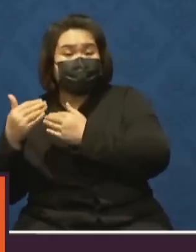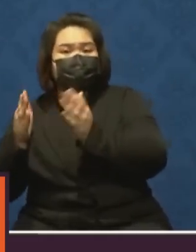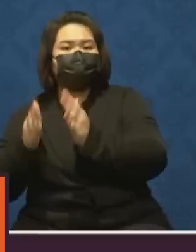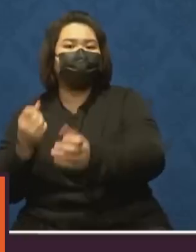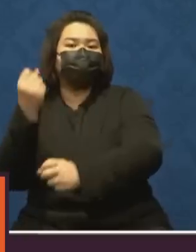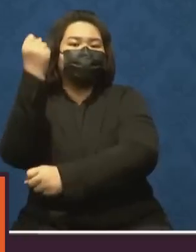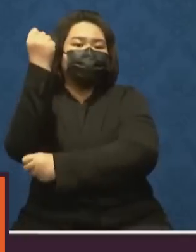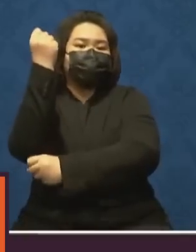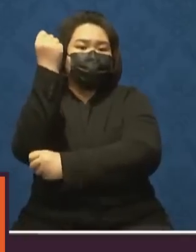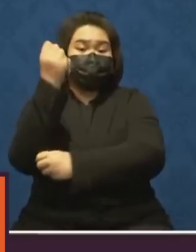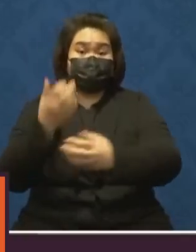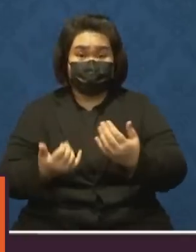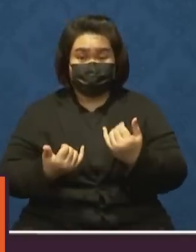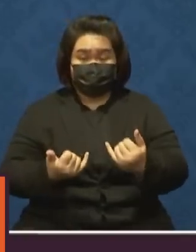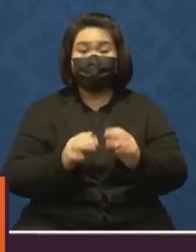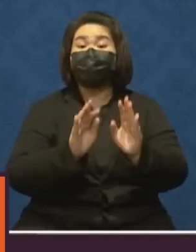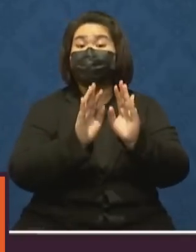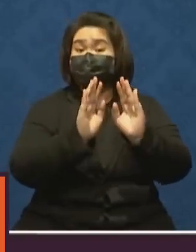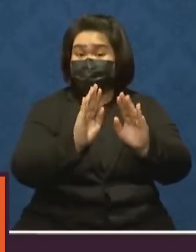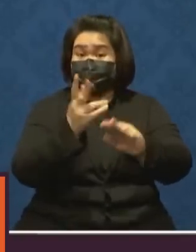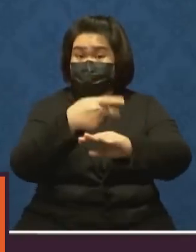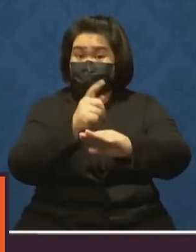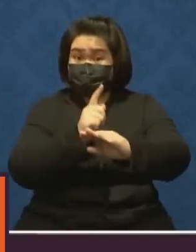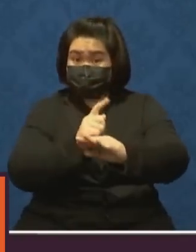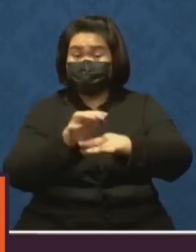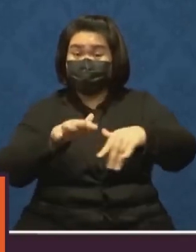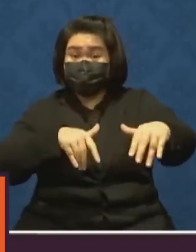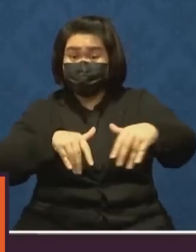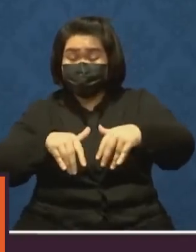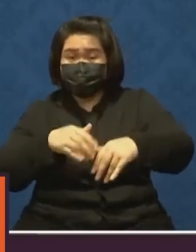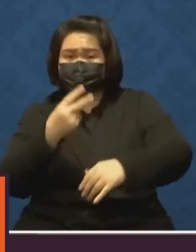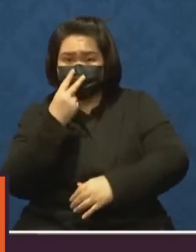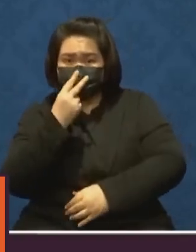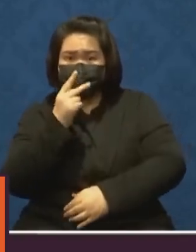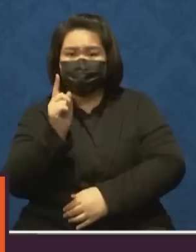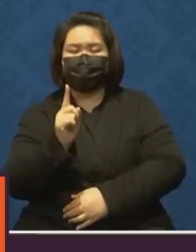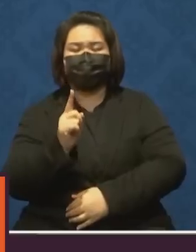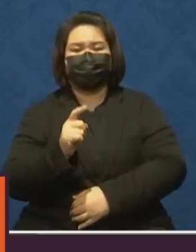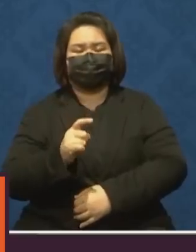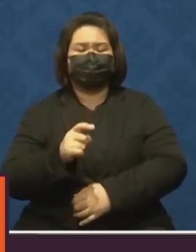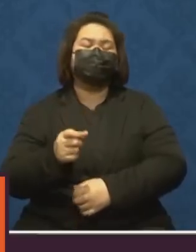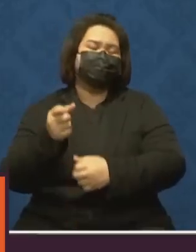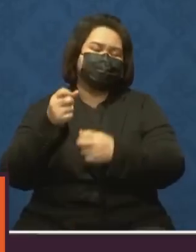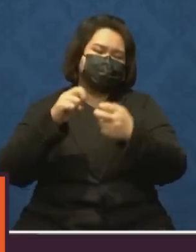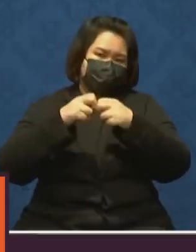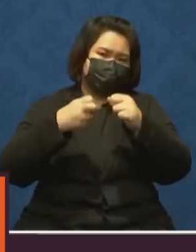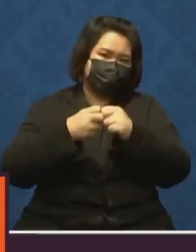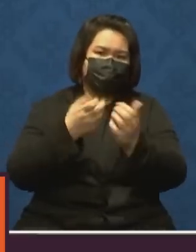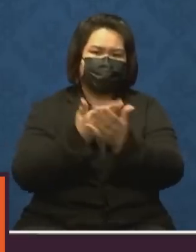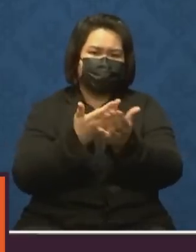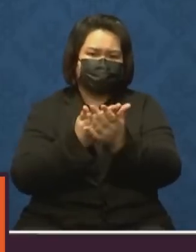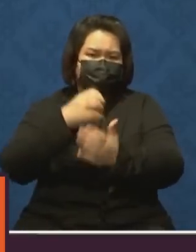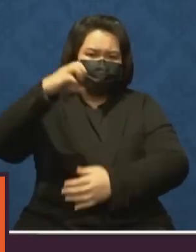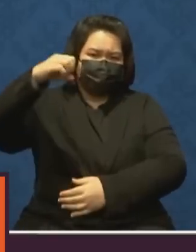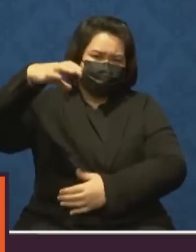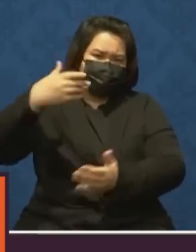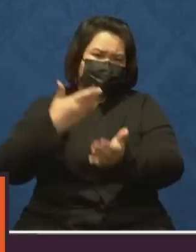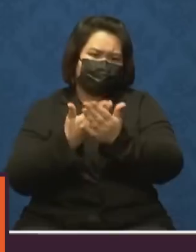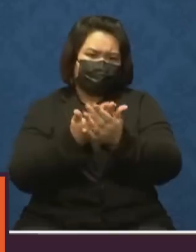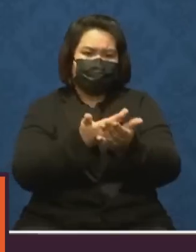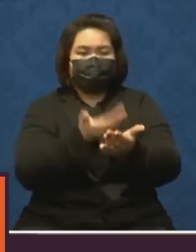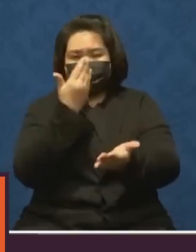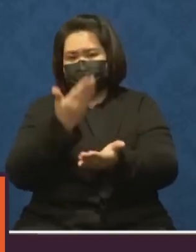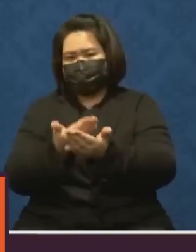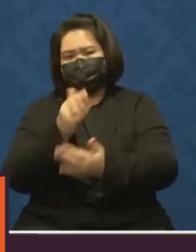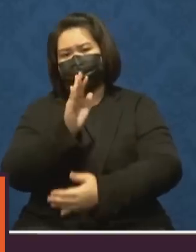ผมตองฝากทานพธาน เปพี่น้ประชาชนให้ช่วยกนกฐดันคัค้าน ขa boon kavel cashของภายไ้การ